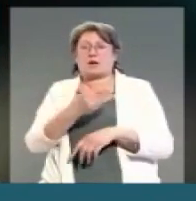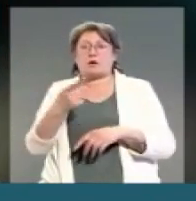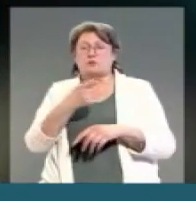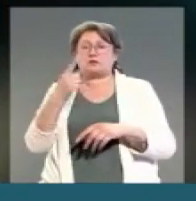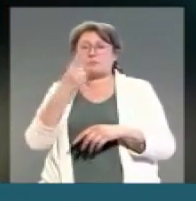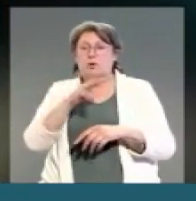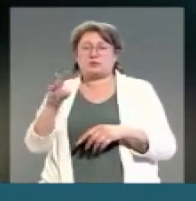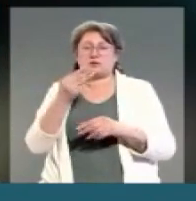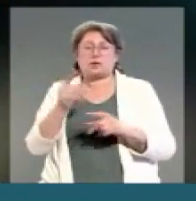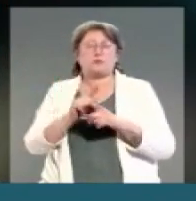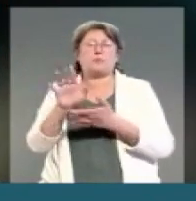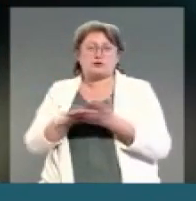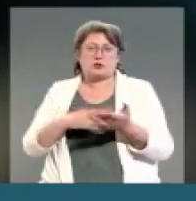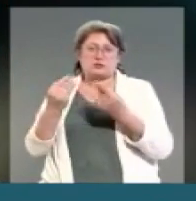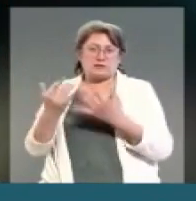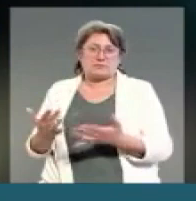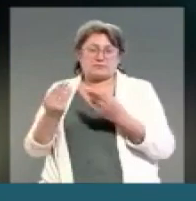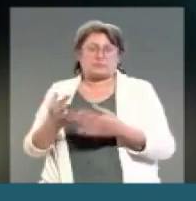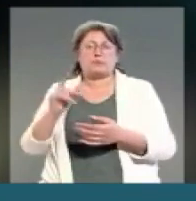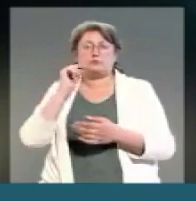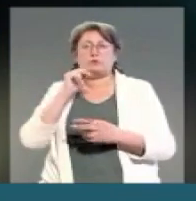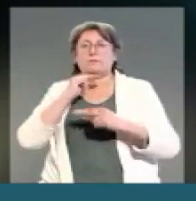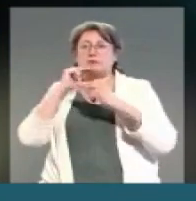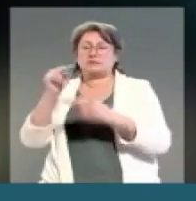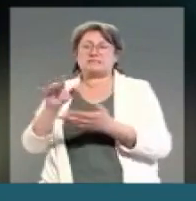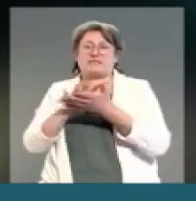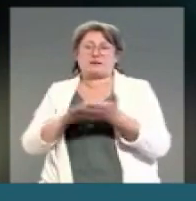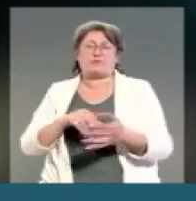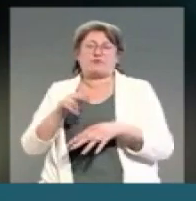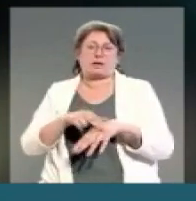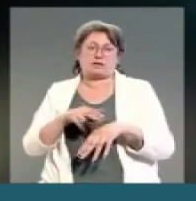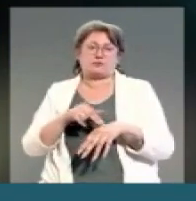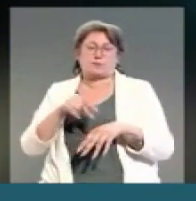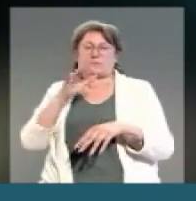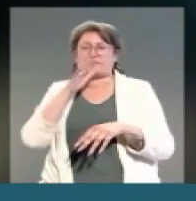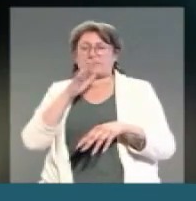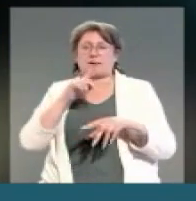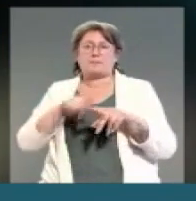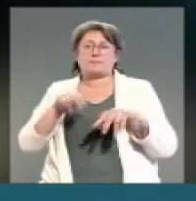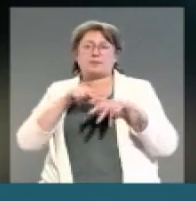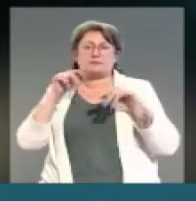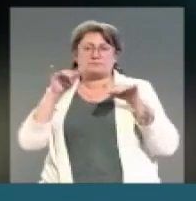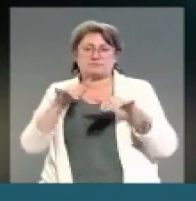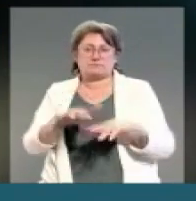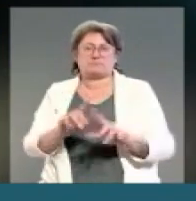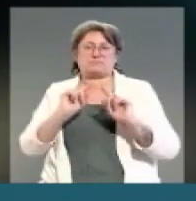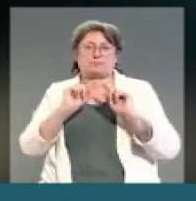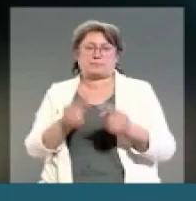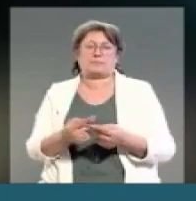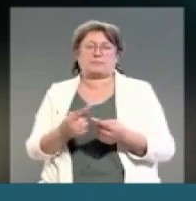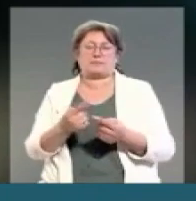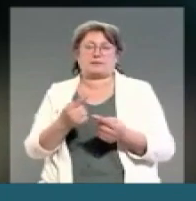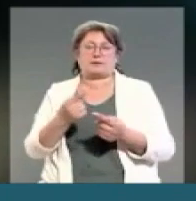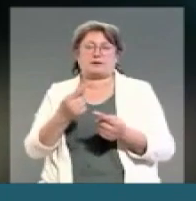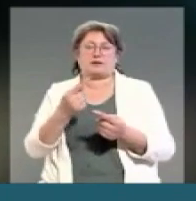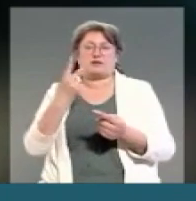они продолжали требовать с потерпевшего деньги. Мужчина обратился с заявлением в полицию. В ходе оперативно-розыскных мероприятий были задержаны